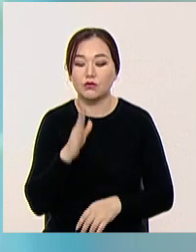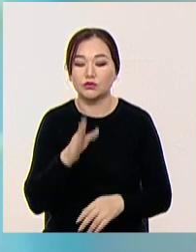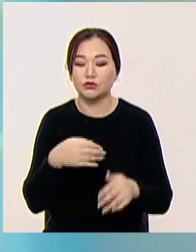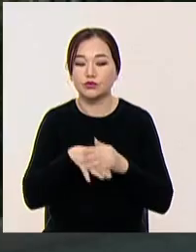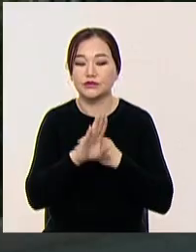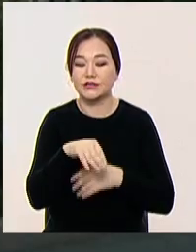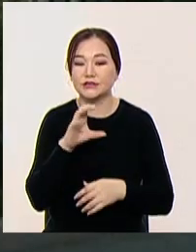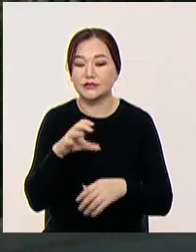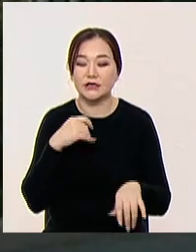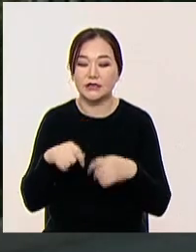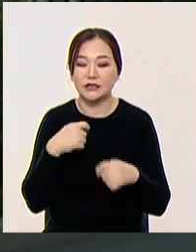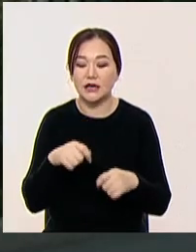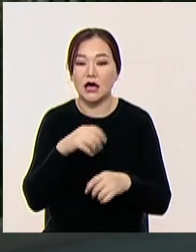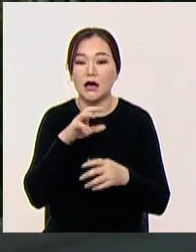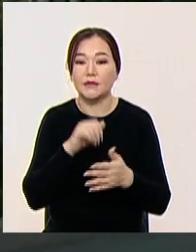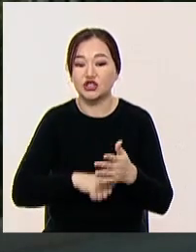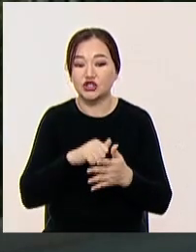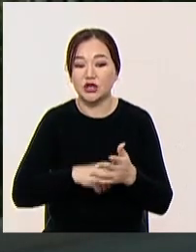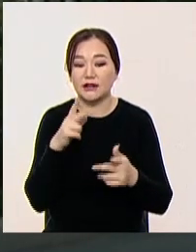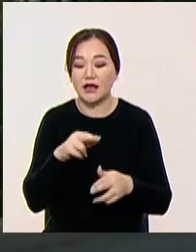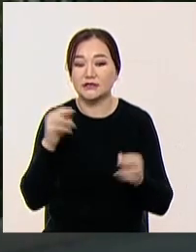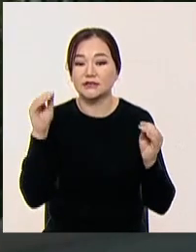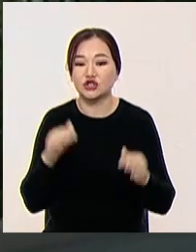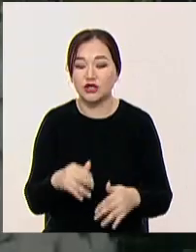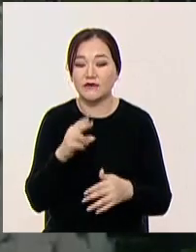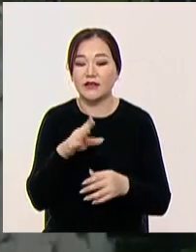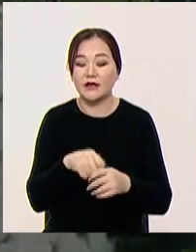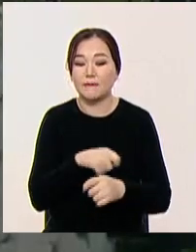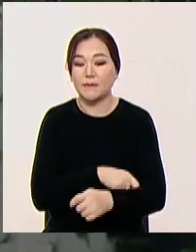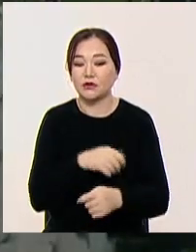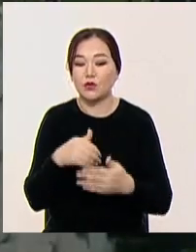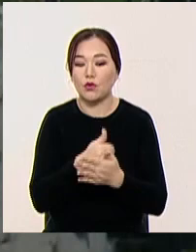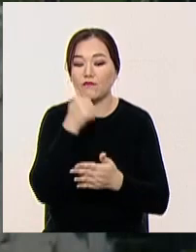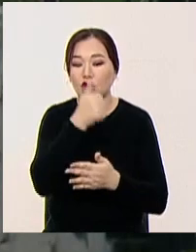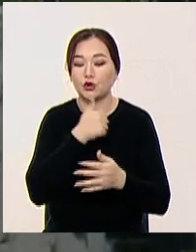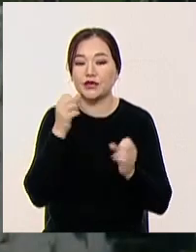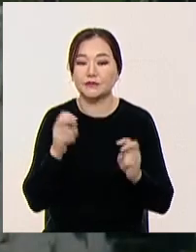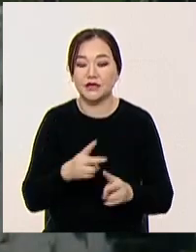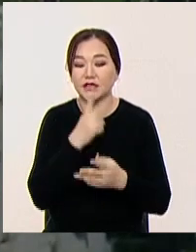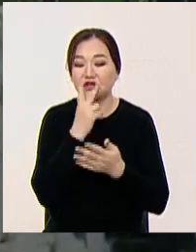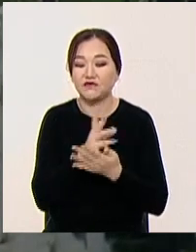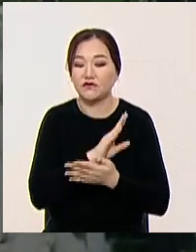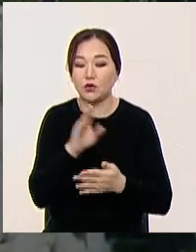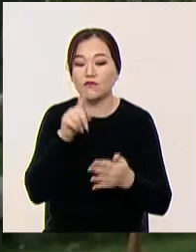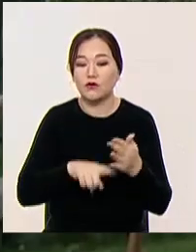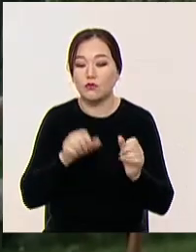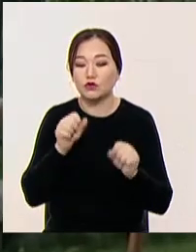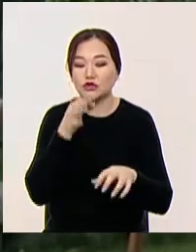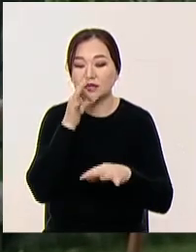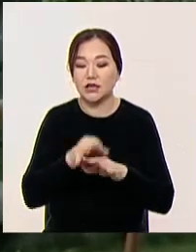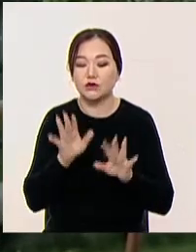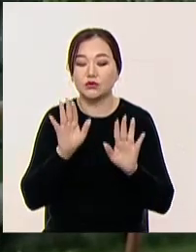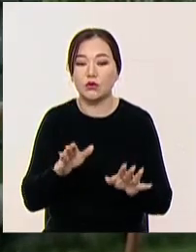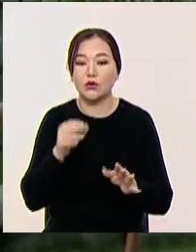с рынка. Объективных причин для снижения цен за квадратные метры в новом году эксперты не видят. С уверенностью могут сказать лишь,